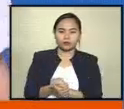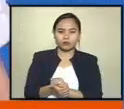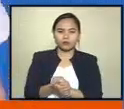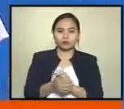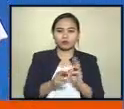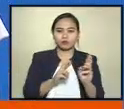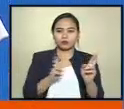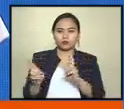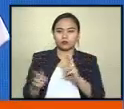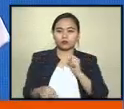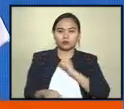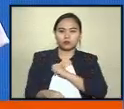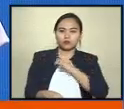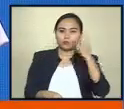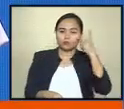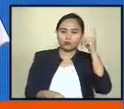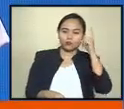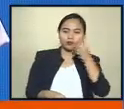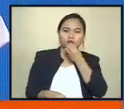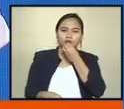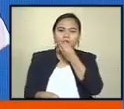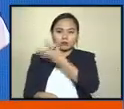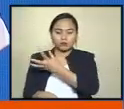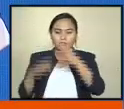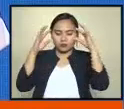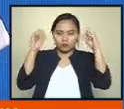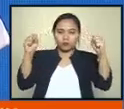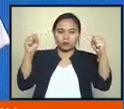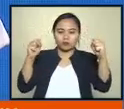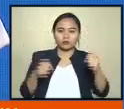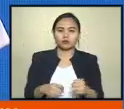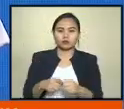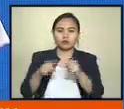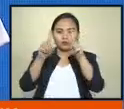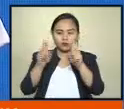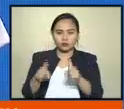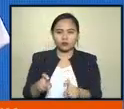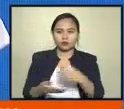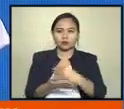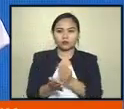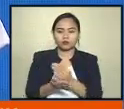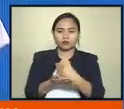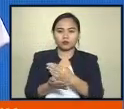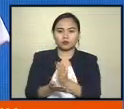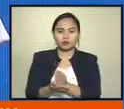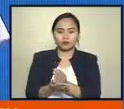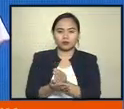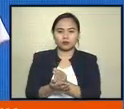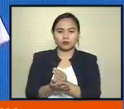Handa raw si Senador Ping Lacson na isiwalat sa Pangulo ang anyay questionableng budget insertion sa